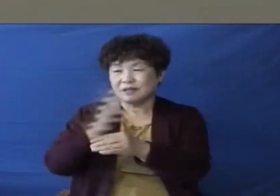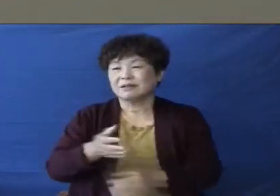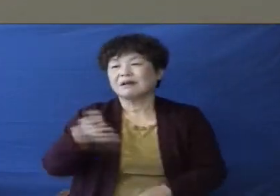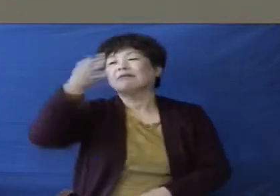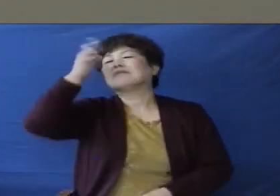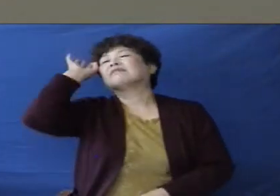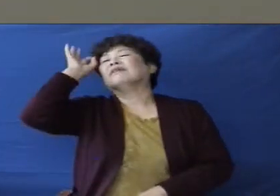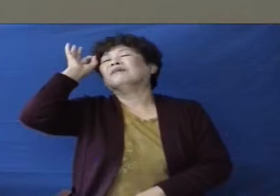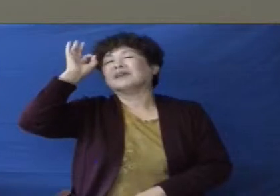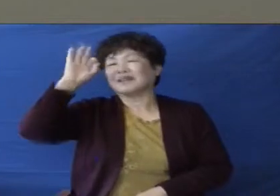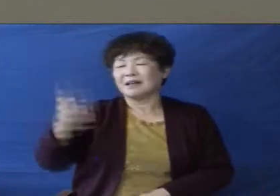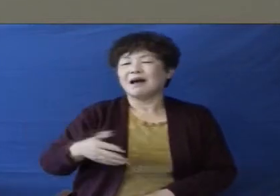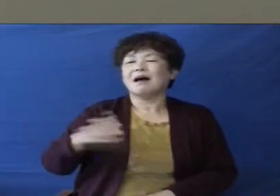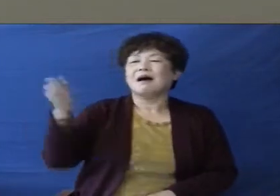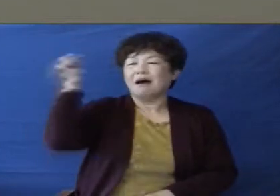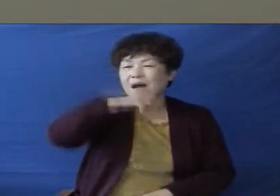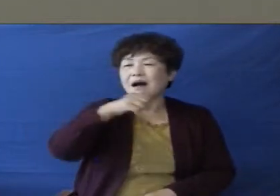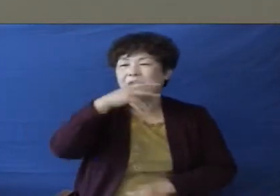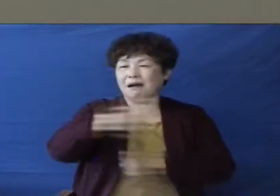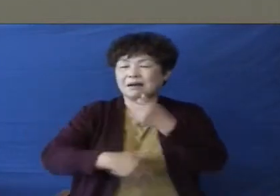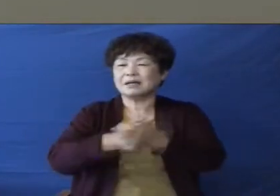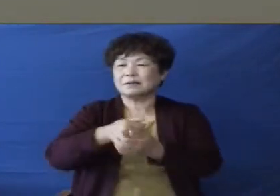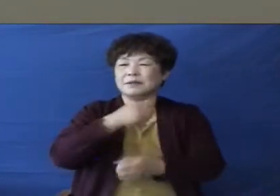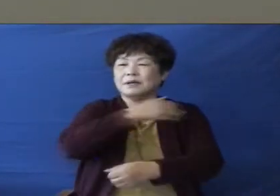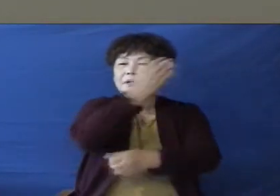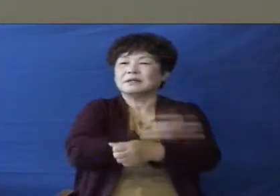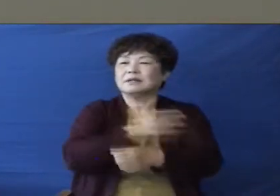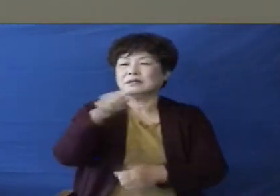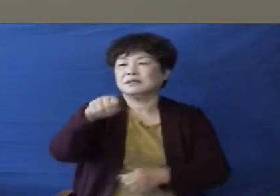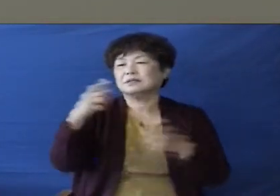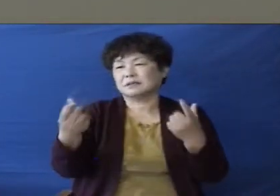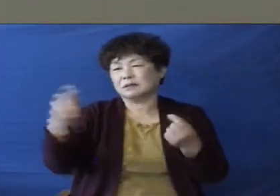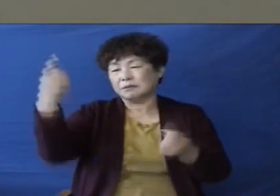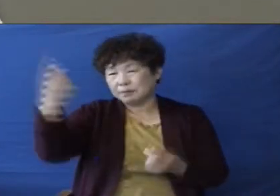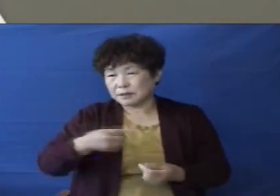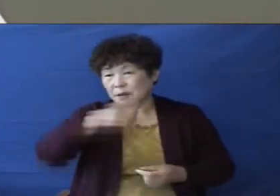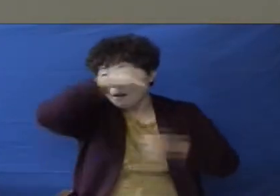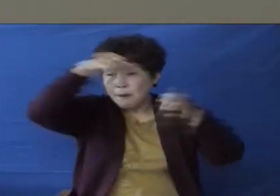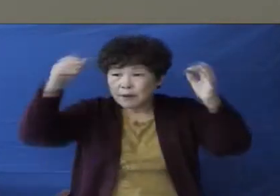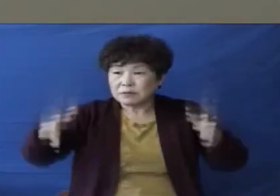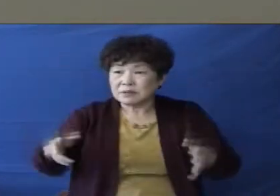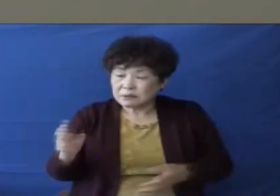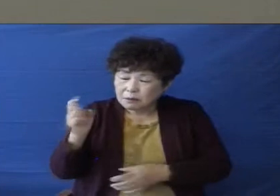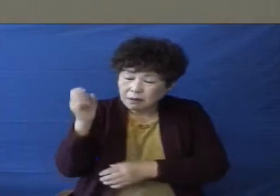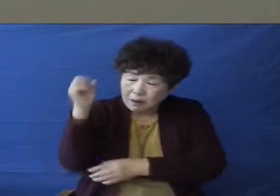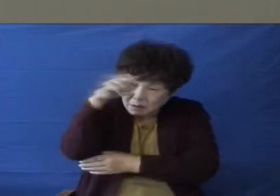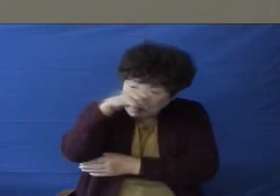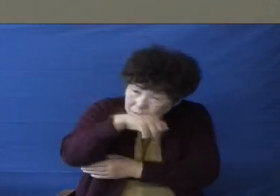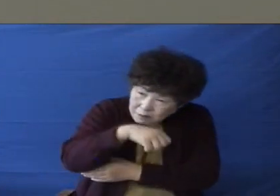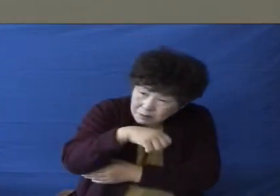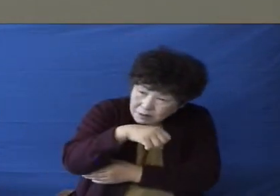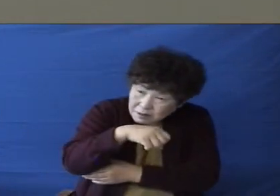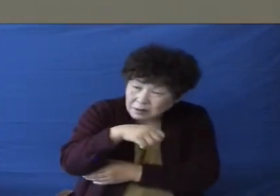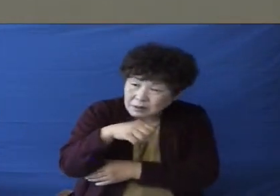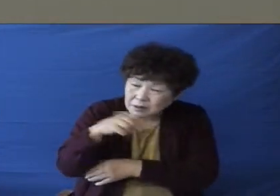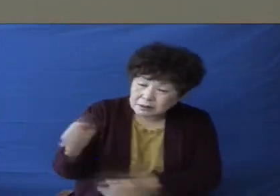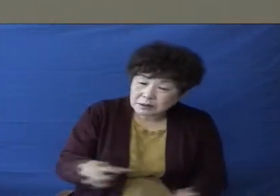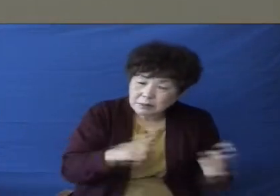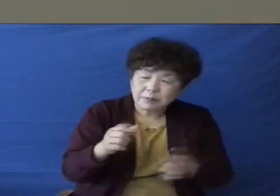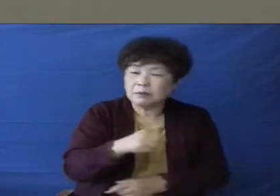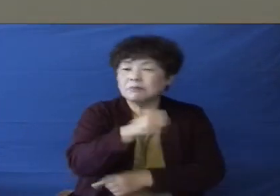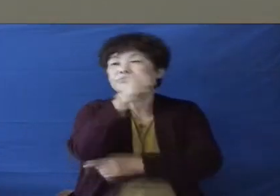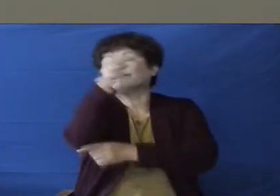거예요 하나님의 능력이 그렇게 임할 서임 해서 그 평생동안 꼽으라 진 상태로 사시던 분이 허리를 쭉